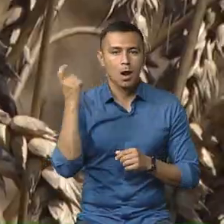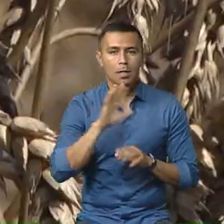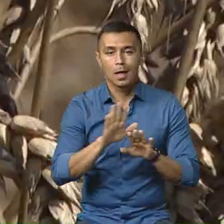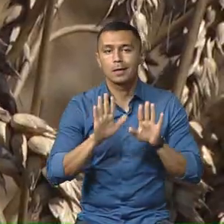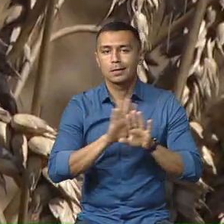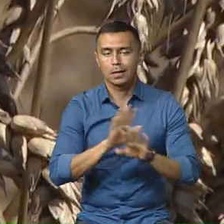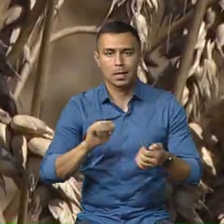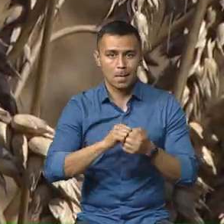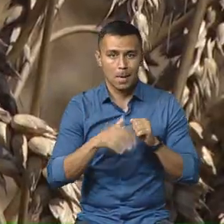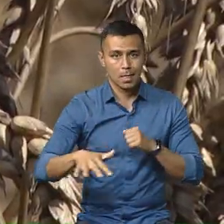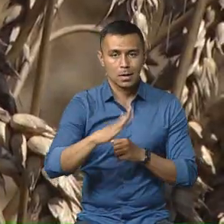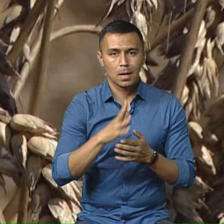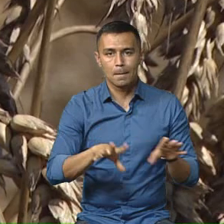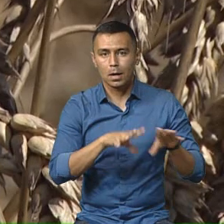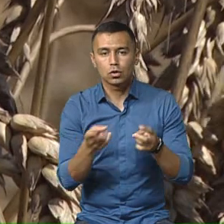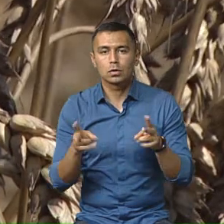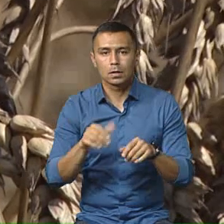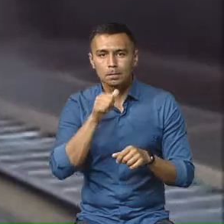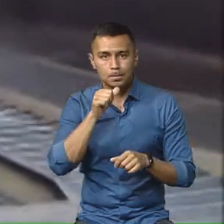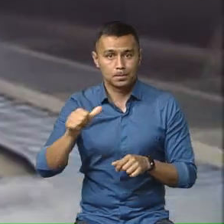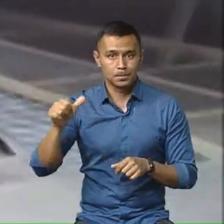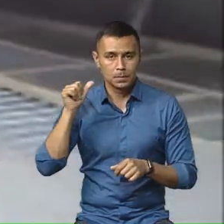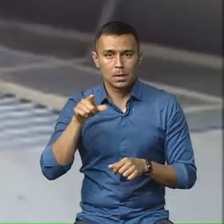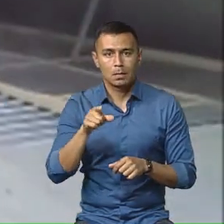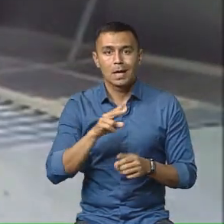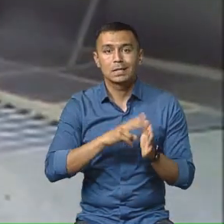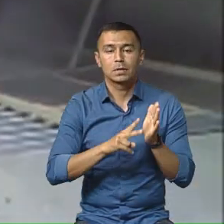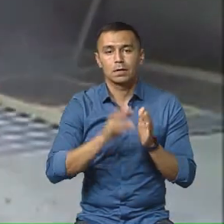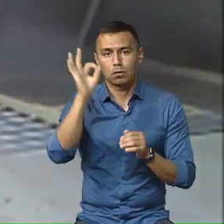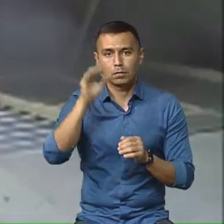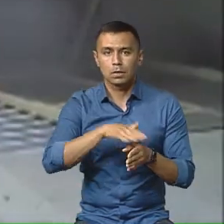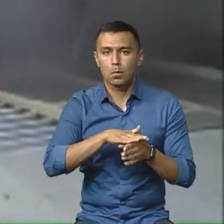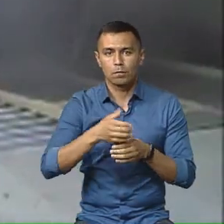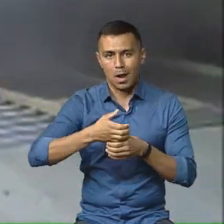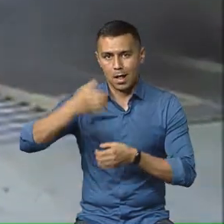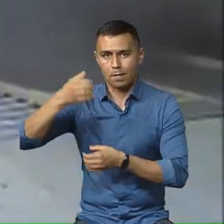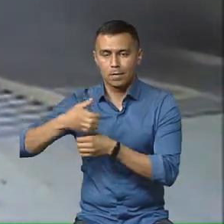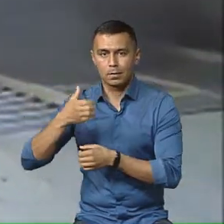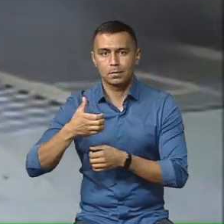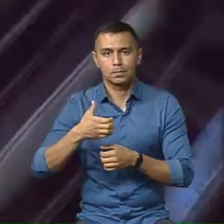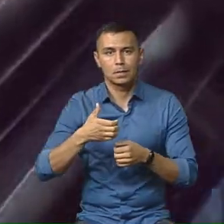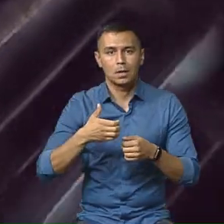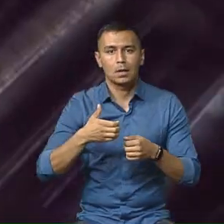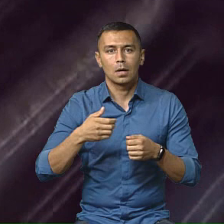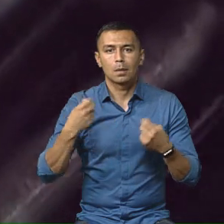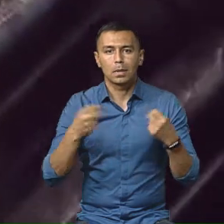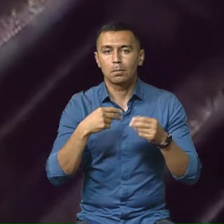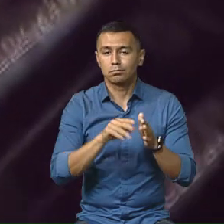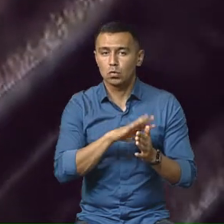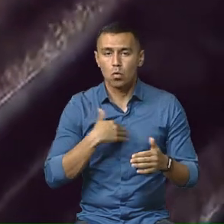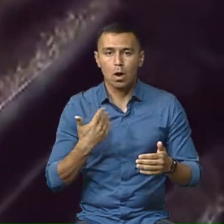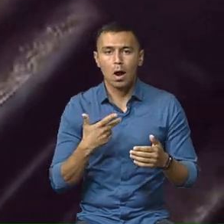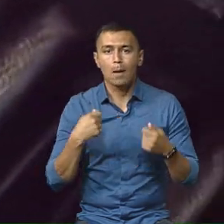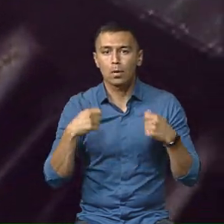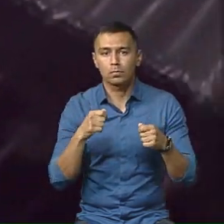тільки Кам'янеччини, є перехідні залишки минулого врожаю. Ними на 70% заповнені елеватори, трейдери збіжжя не купують, а перекупники